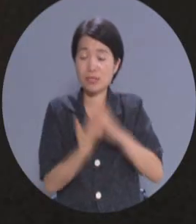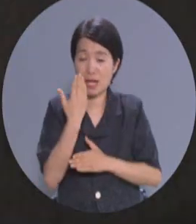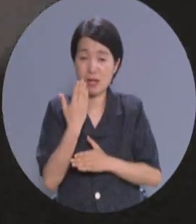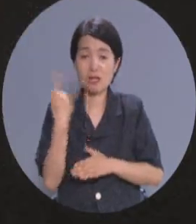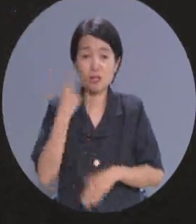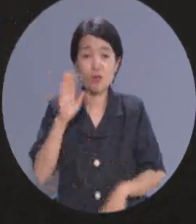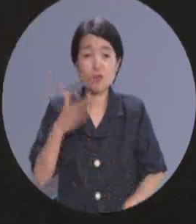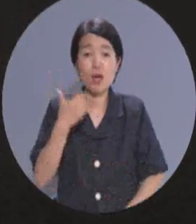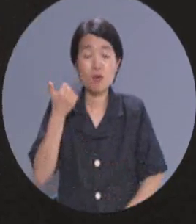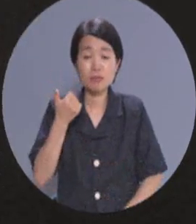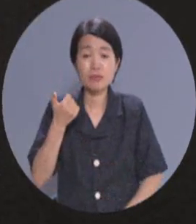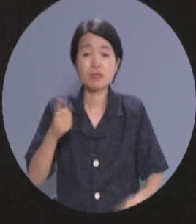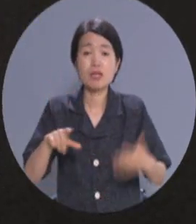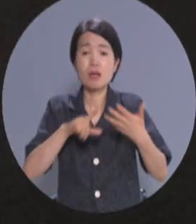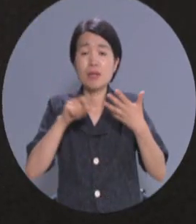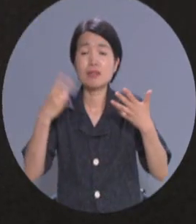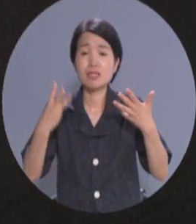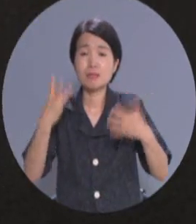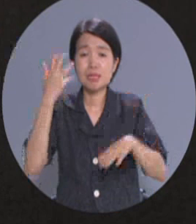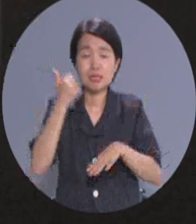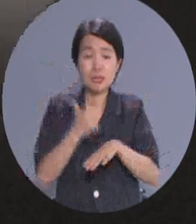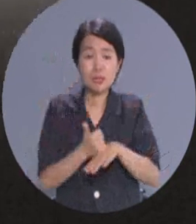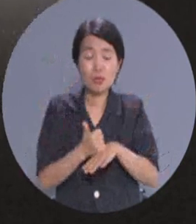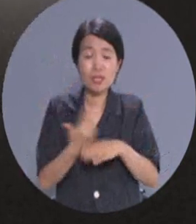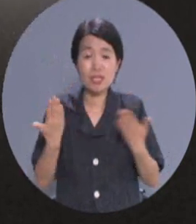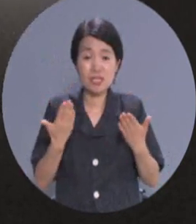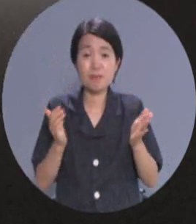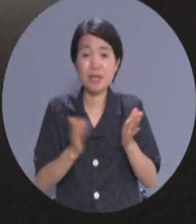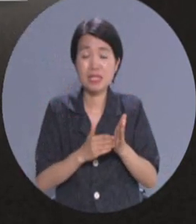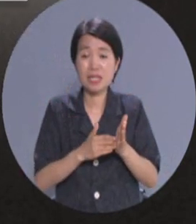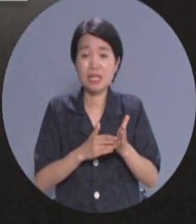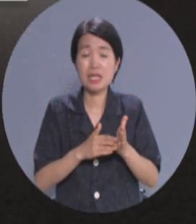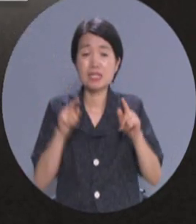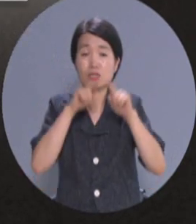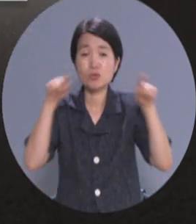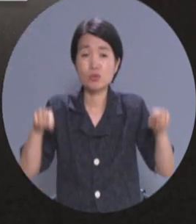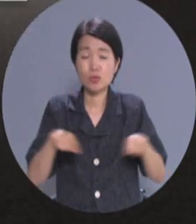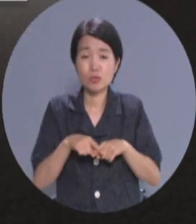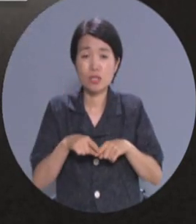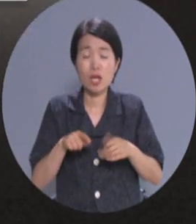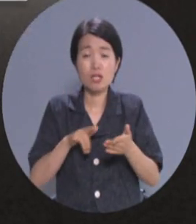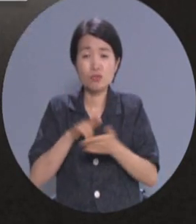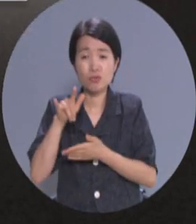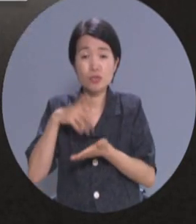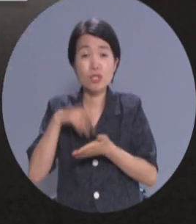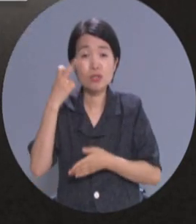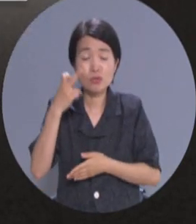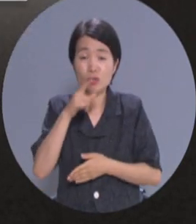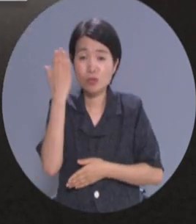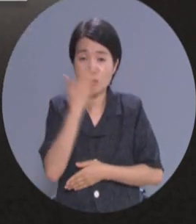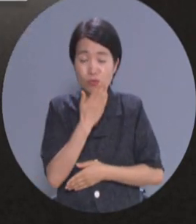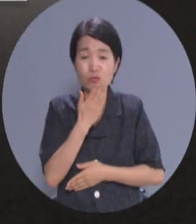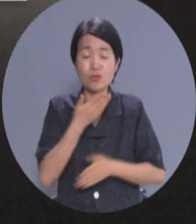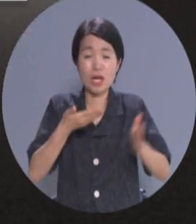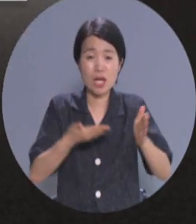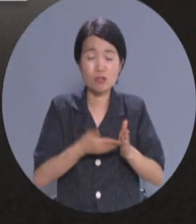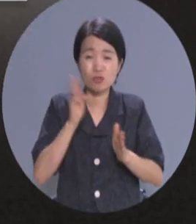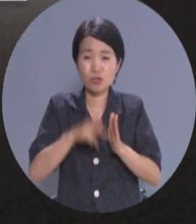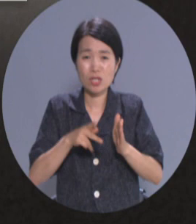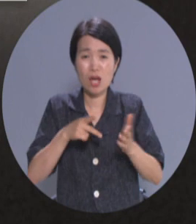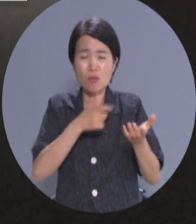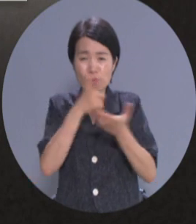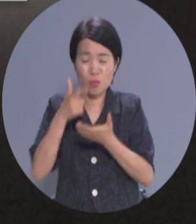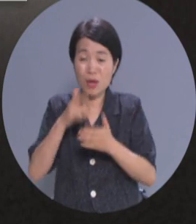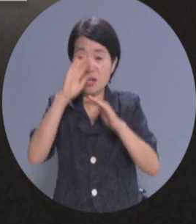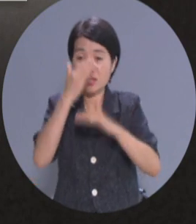당일인 1950년 8월 3일 최종 임무보고서 미 5공군 항공기 12대가 여수 항구와 철도를